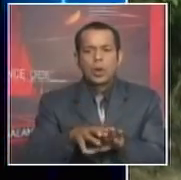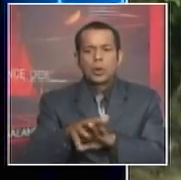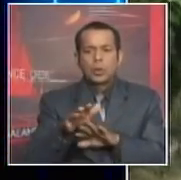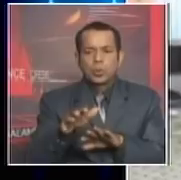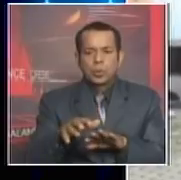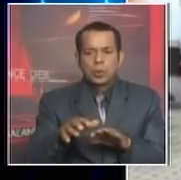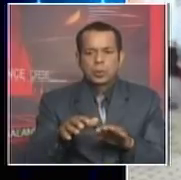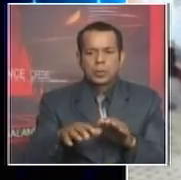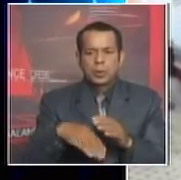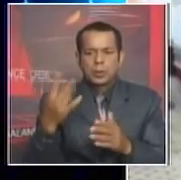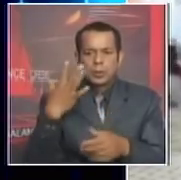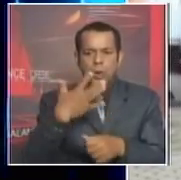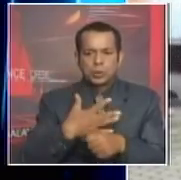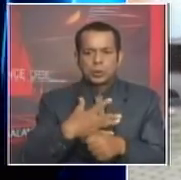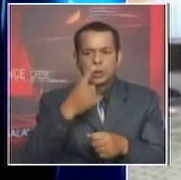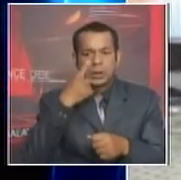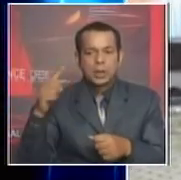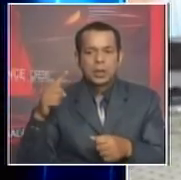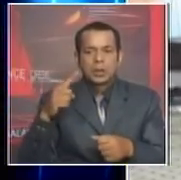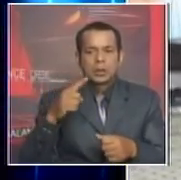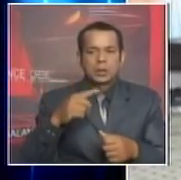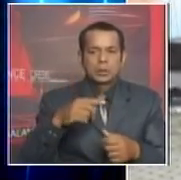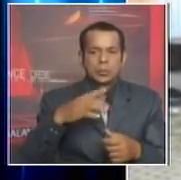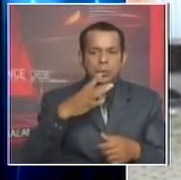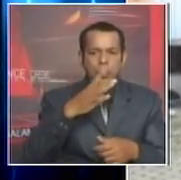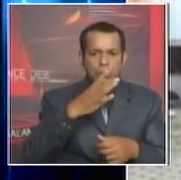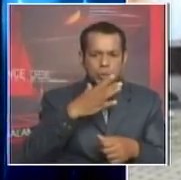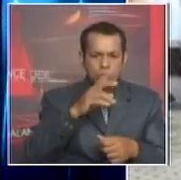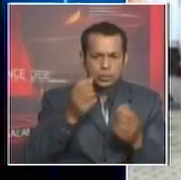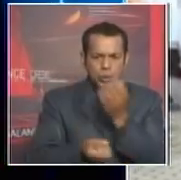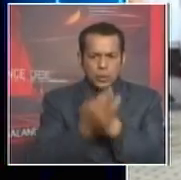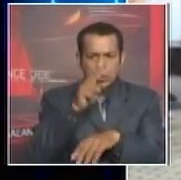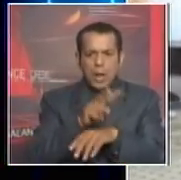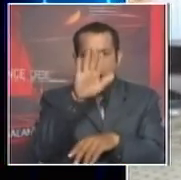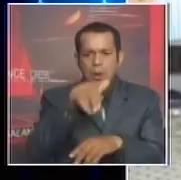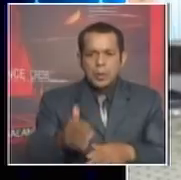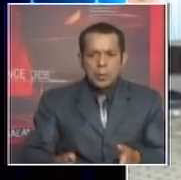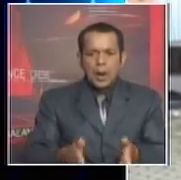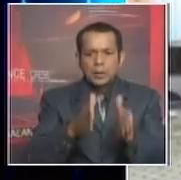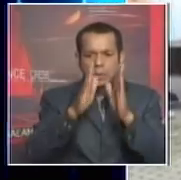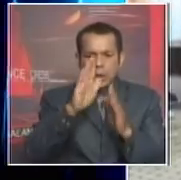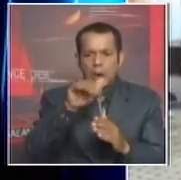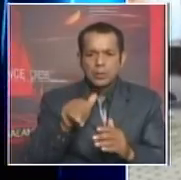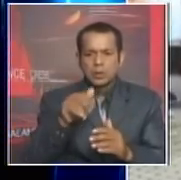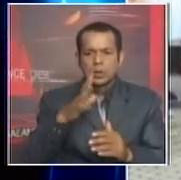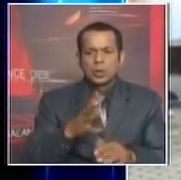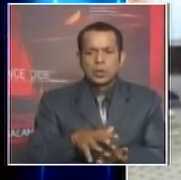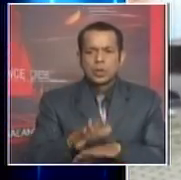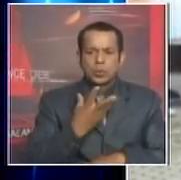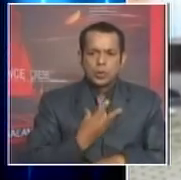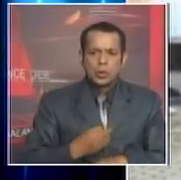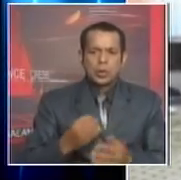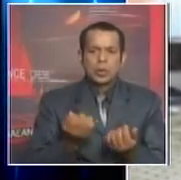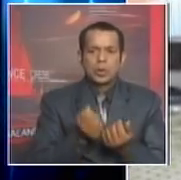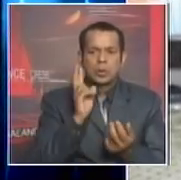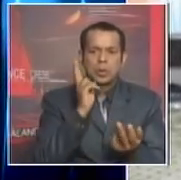व्यवसायीहरूको गुनासो छ। भक्तपुरदेखि नगरकोट आउने क्रममा बाटोको यात्रा र बाटोको सम्झनाले गर्दा उहाँहरू अत्यन्तै पीडाहरू गर्छन् र